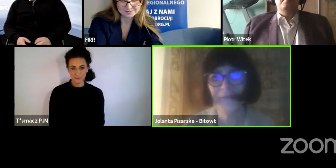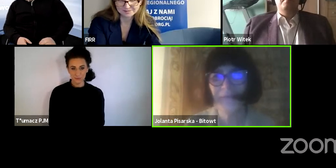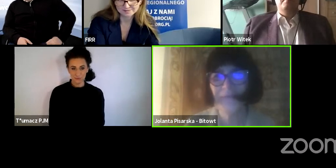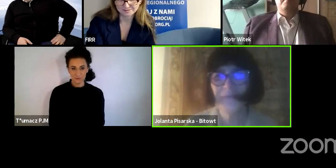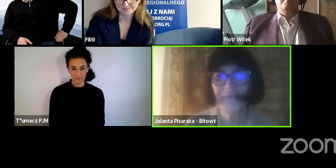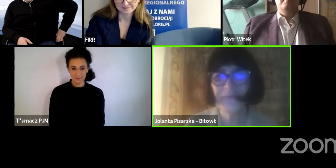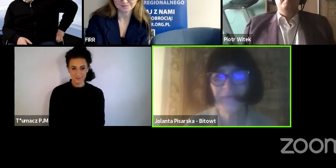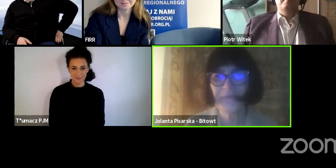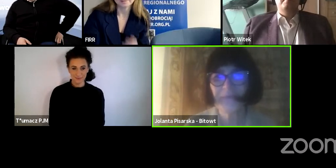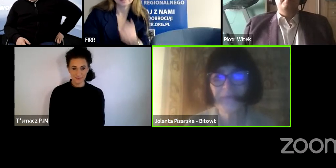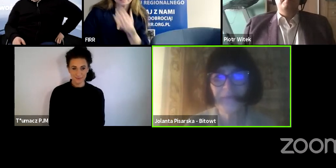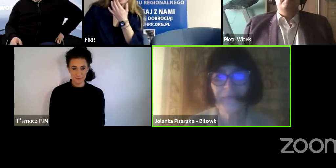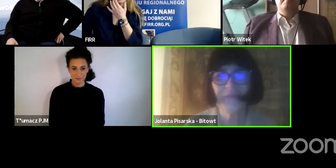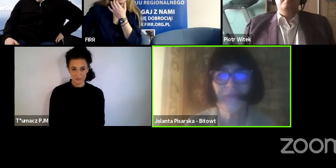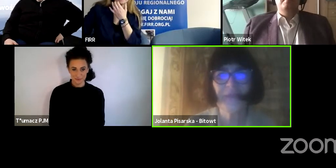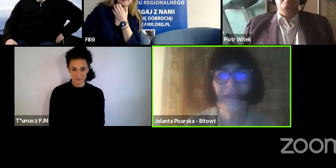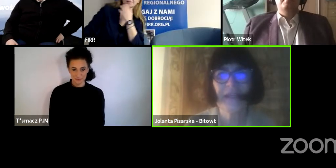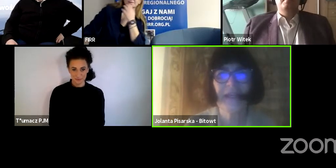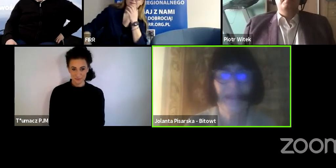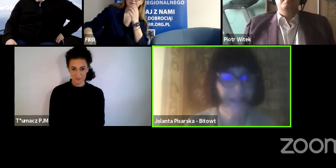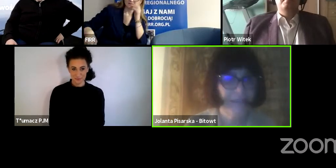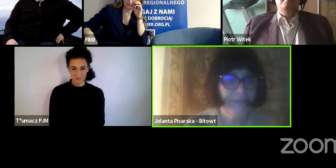porówno.